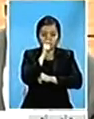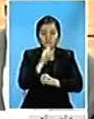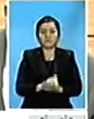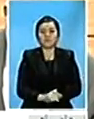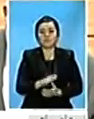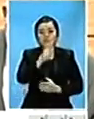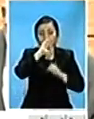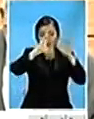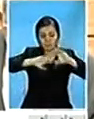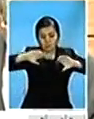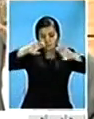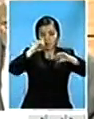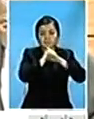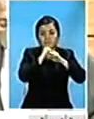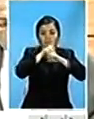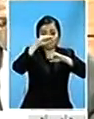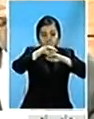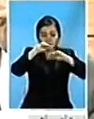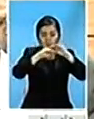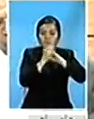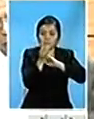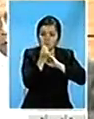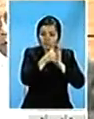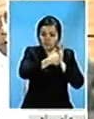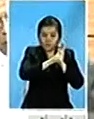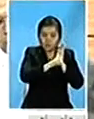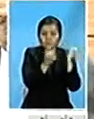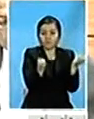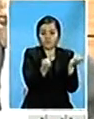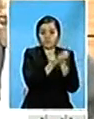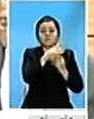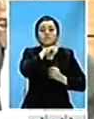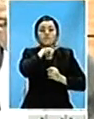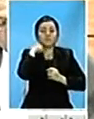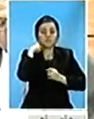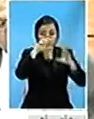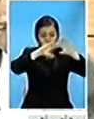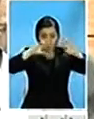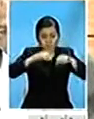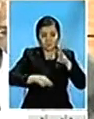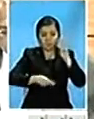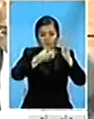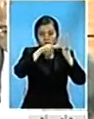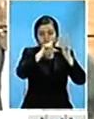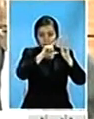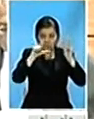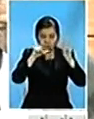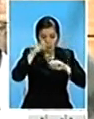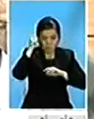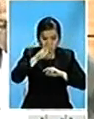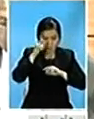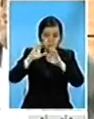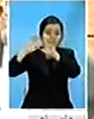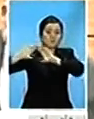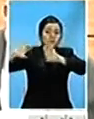ถ้ารัฐบาลทำโครงการรับจำนำข้าวแล้วทำให้รัฐเสียหายมากกว่า 60,000 ล้านบาทซึ่งเป็นงบที่รัฐบาลชุดก่อ